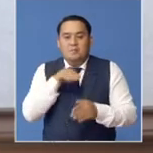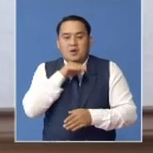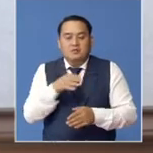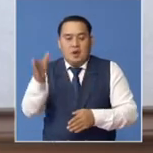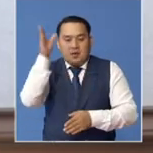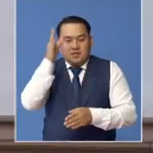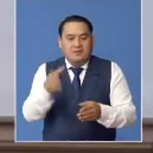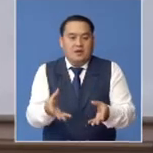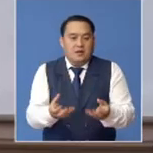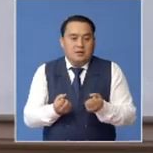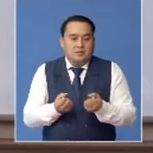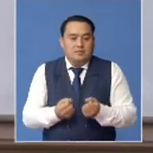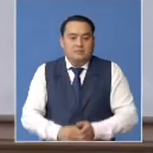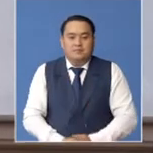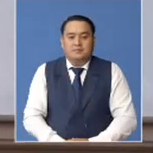профессиональное образование.